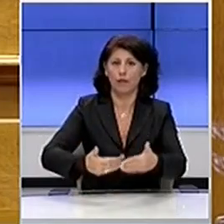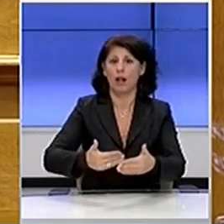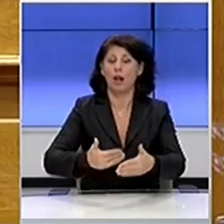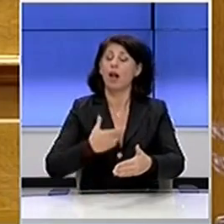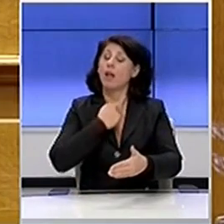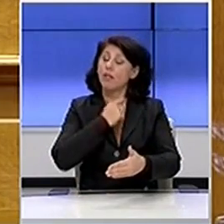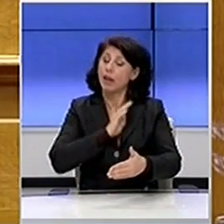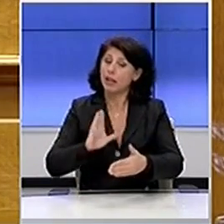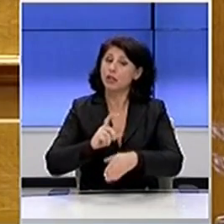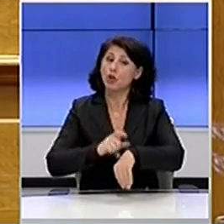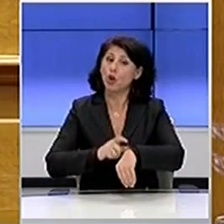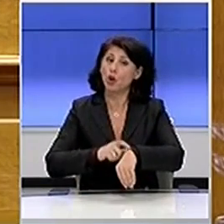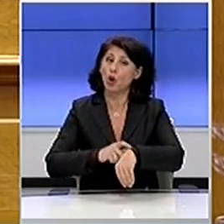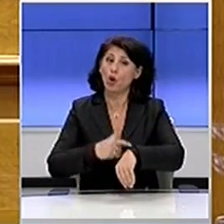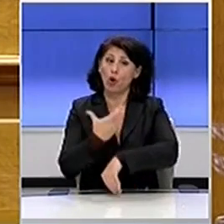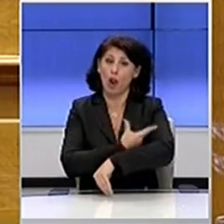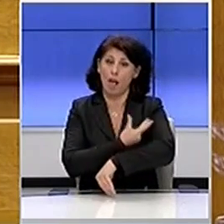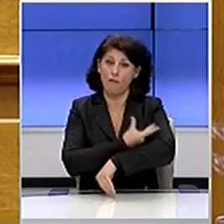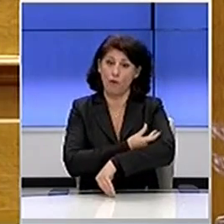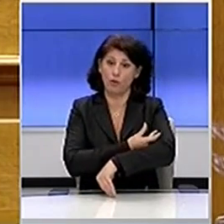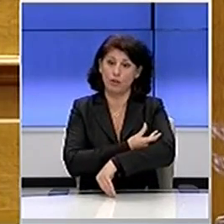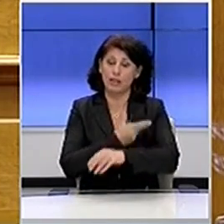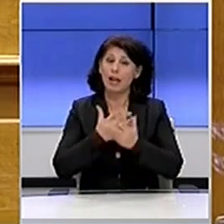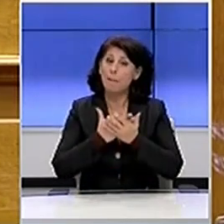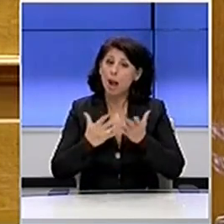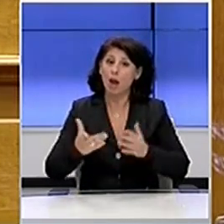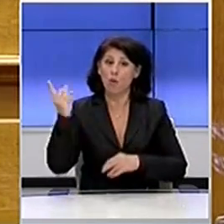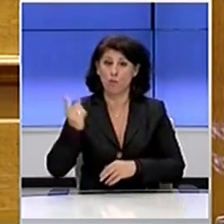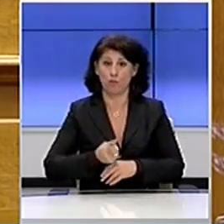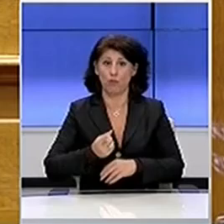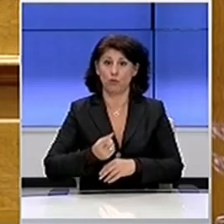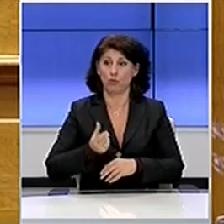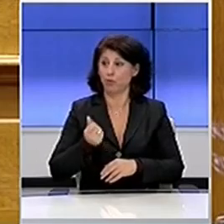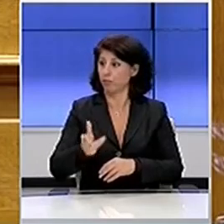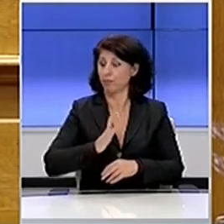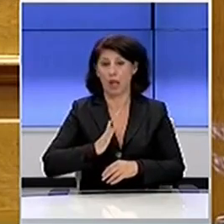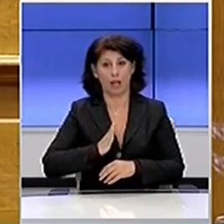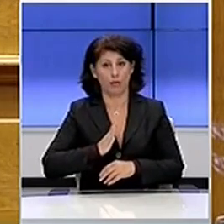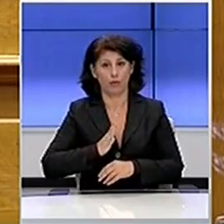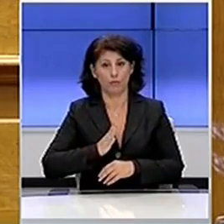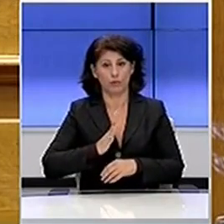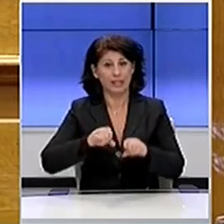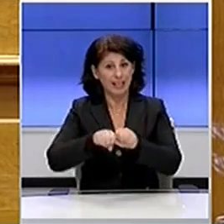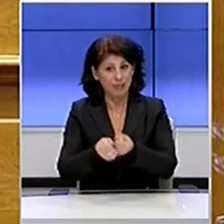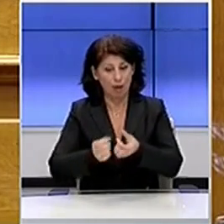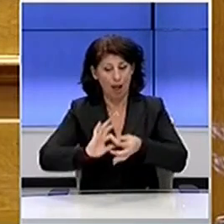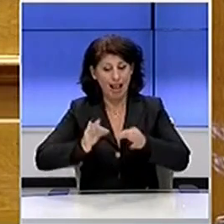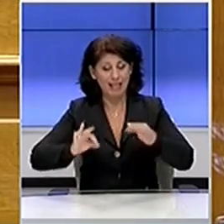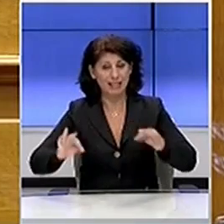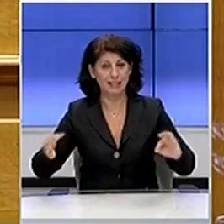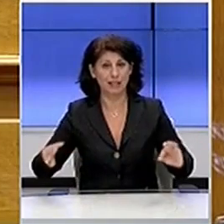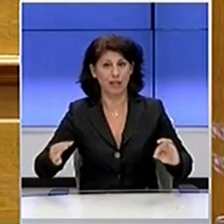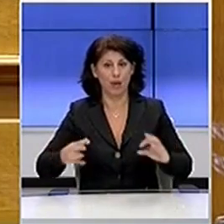χρειαστεί χρόνος να εμβολιαστεί ένα ικανό ποσοστό του πληθυσμού, ώστε να σπάσουμε την αλυσίδα της